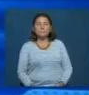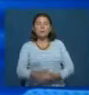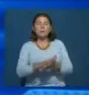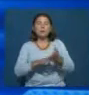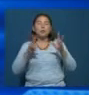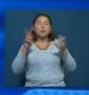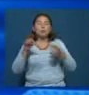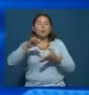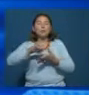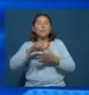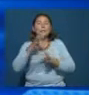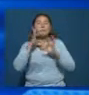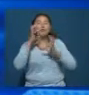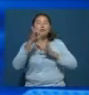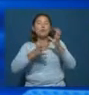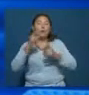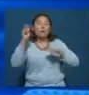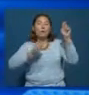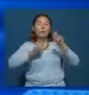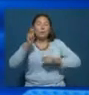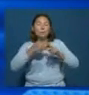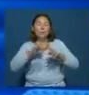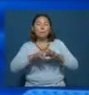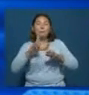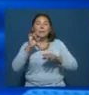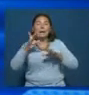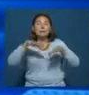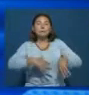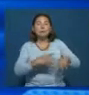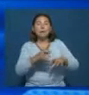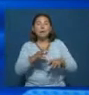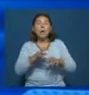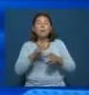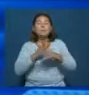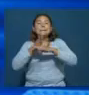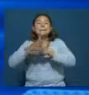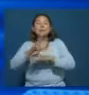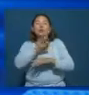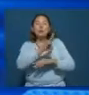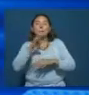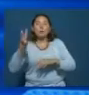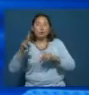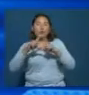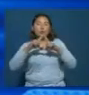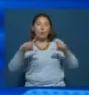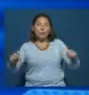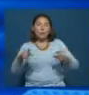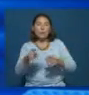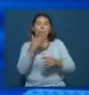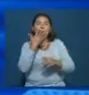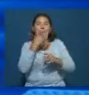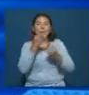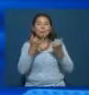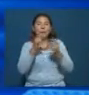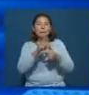И в продолжение темы участники международного форума прикаспийских стран посетили Назарбаев интеллектуальную школу. В ходе посещения иностранным гостям